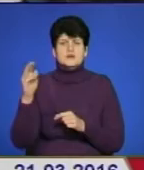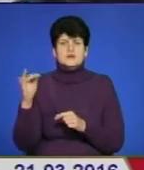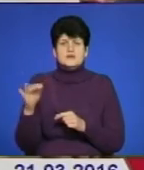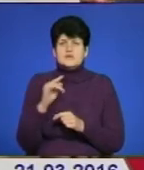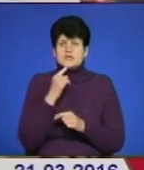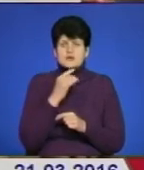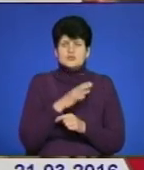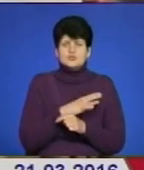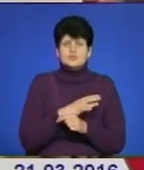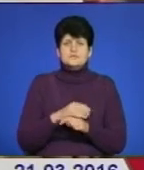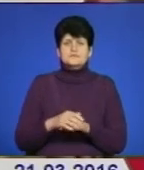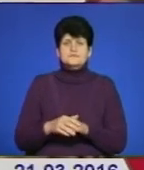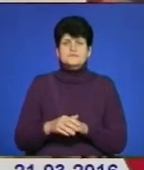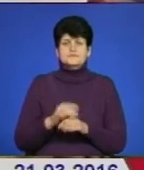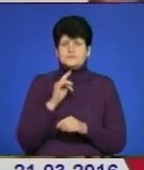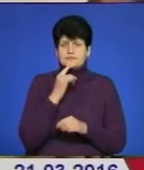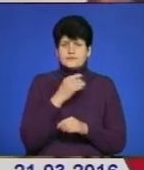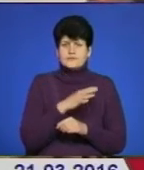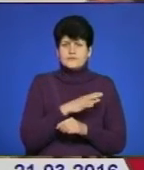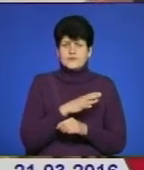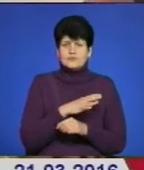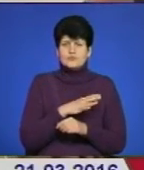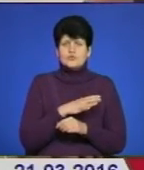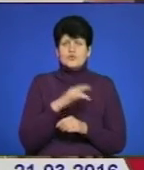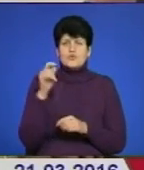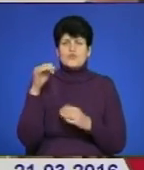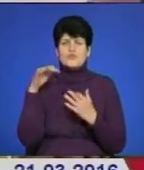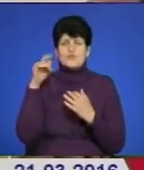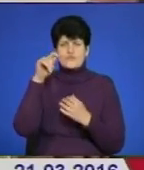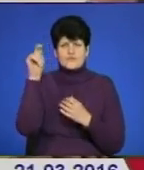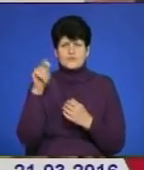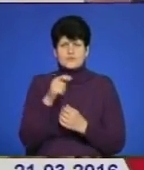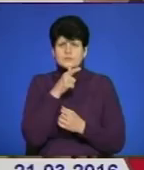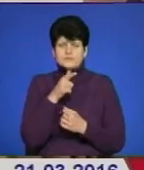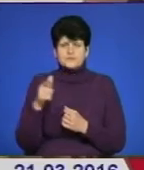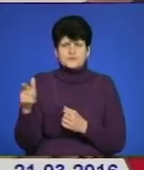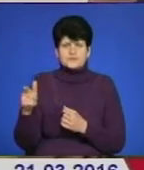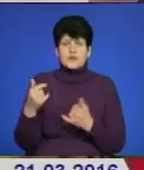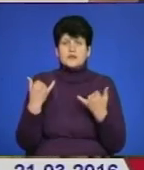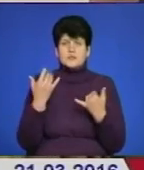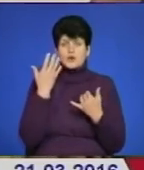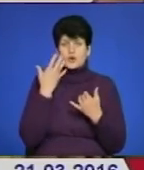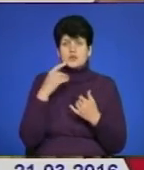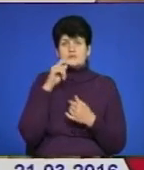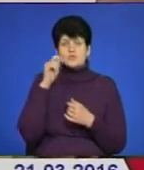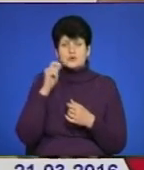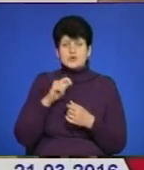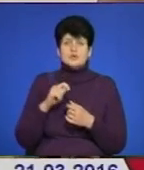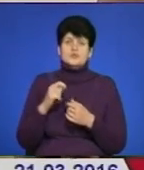Тяжко було. Тяжко було в привоєнні роки, але тепер, вже, коли за Україну вже